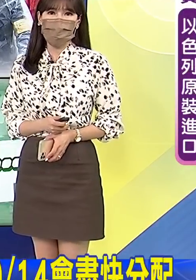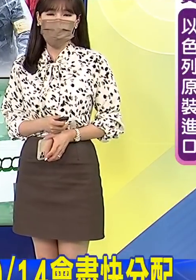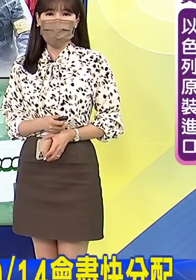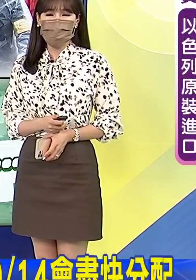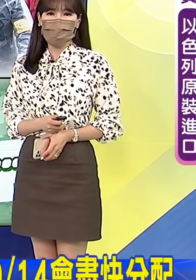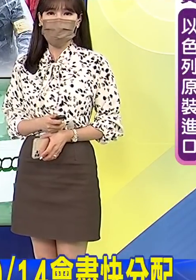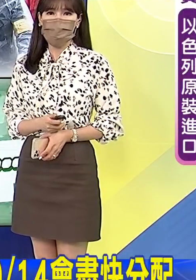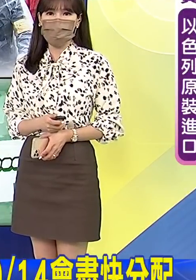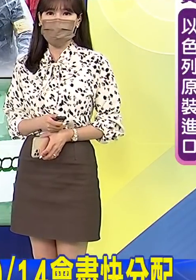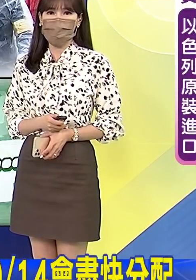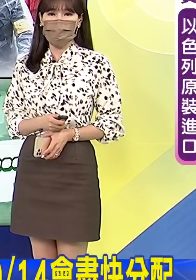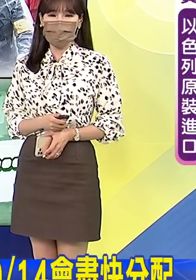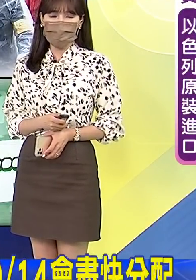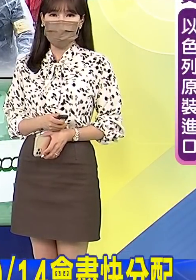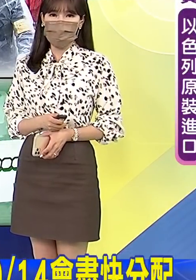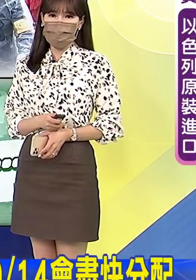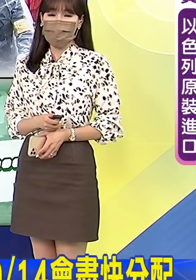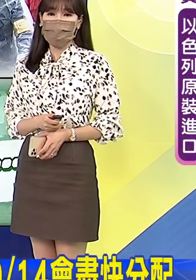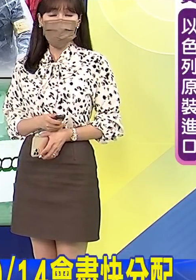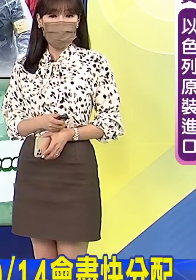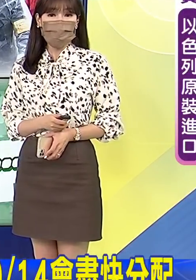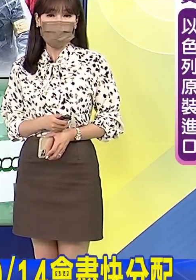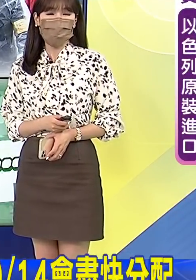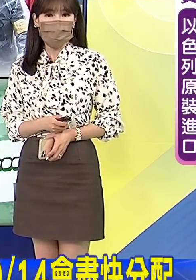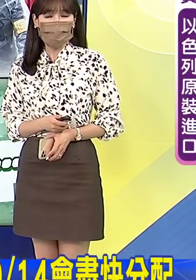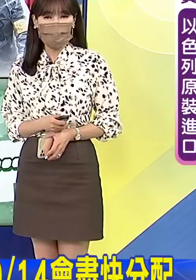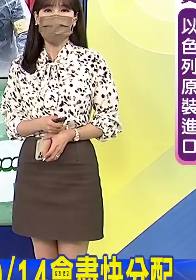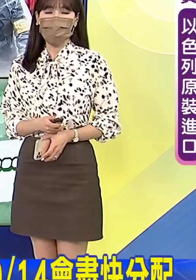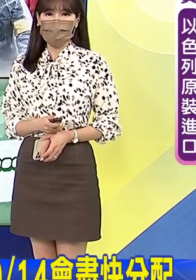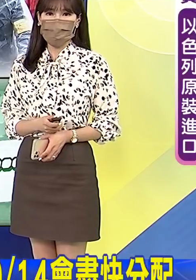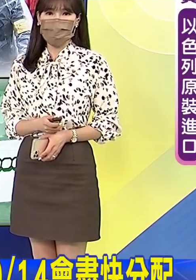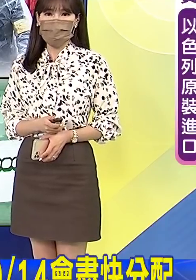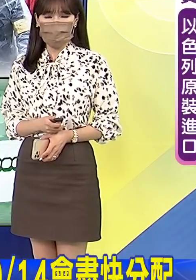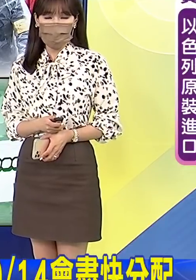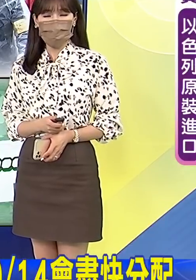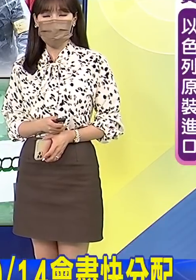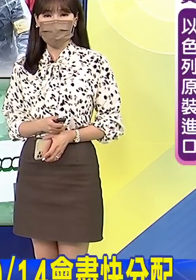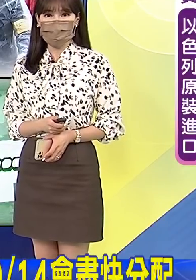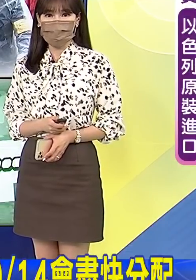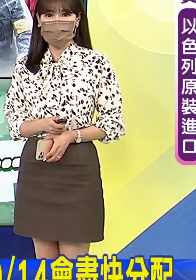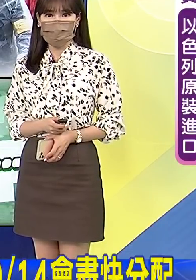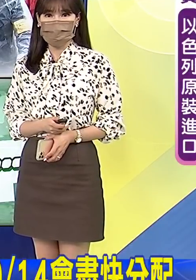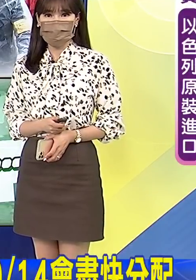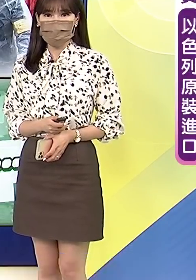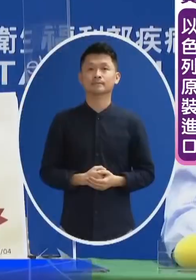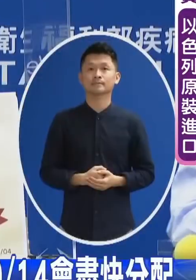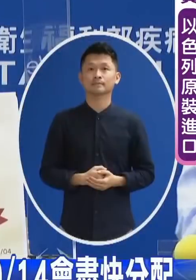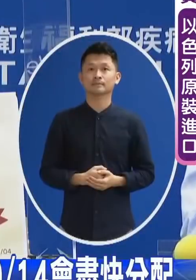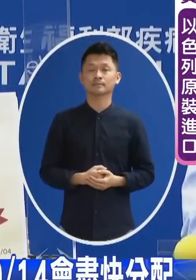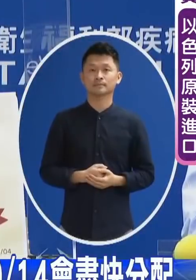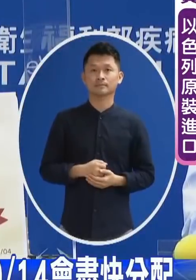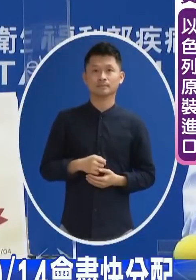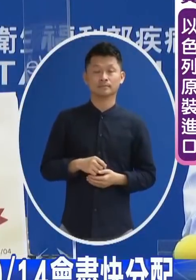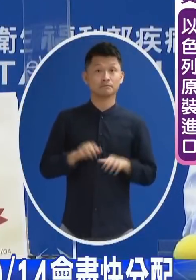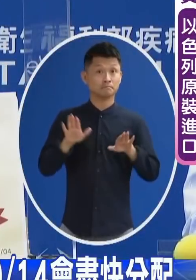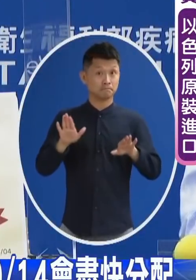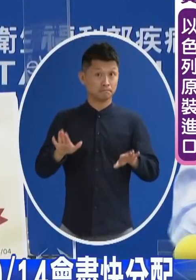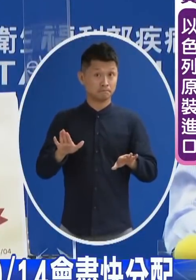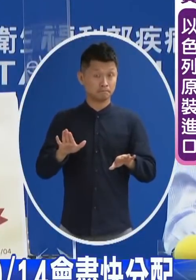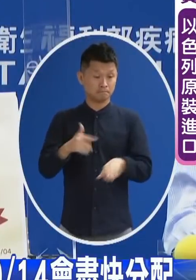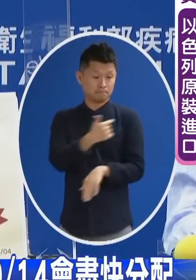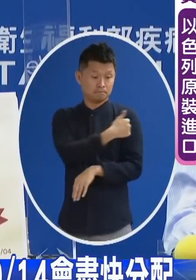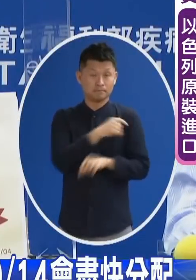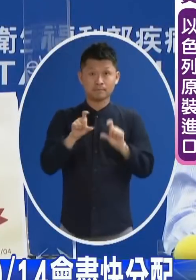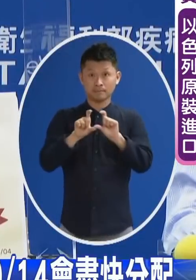上美国捐赠亚洲700万剂的疫苗，该如何分配？我们来听听指挥官说法。 疫苗这一次哈来